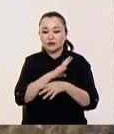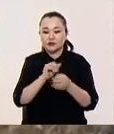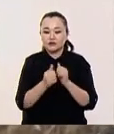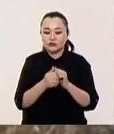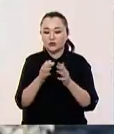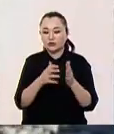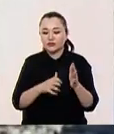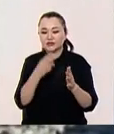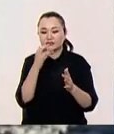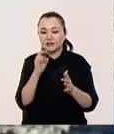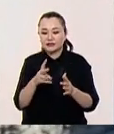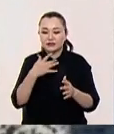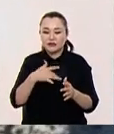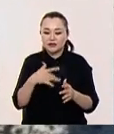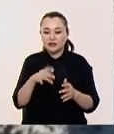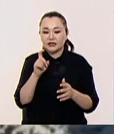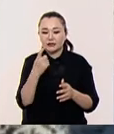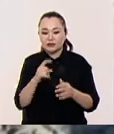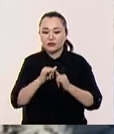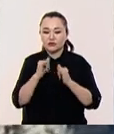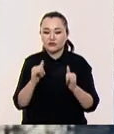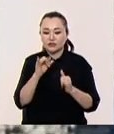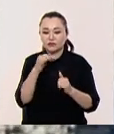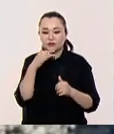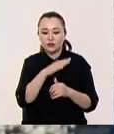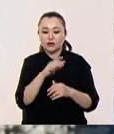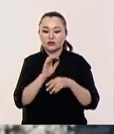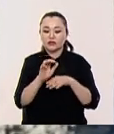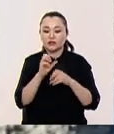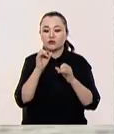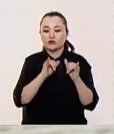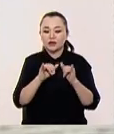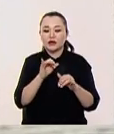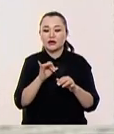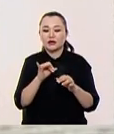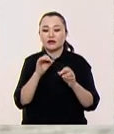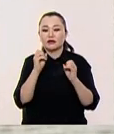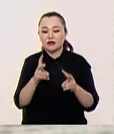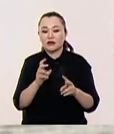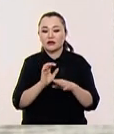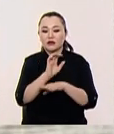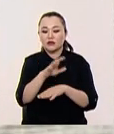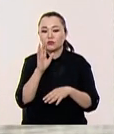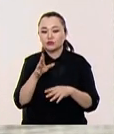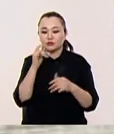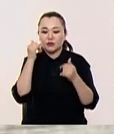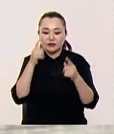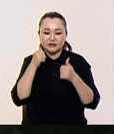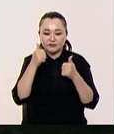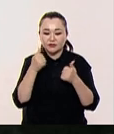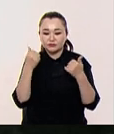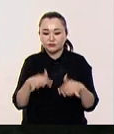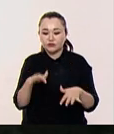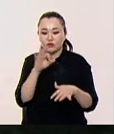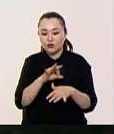цинк, минералды және химиялық тыңайтқыштар мен өзге де өнімдердің қалай қайда жөнелтілетіні әлі белгісіз. Ал шығынға батқан